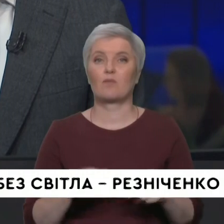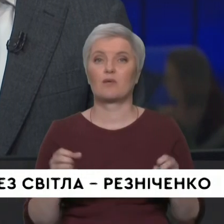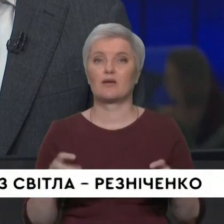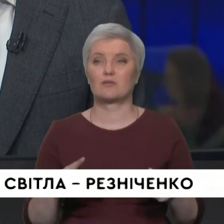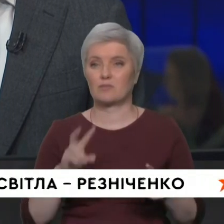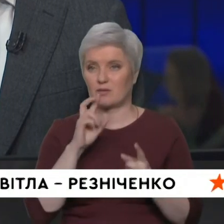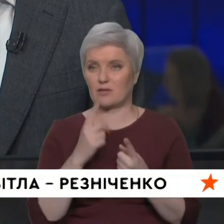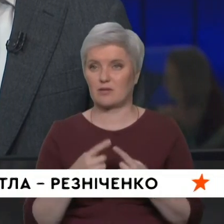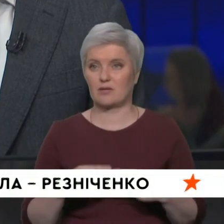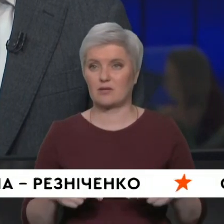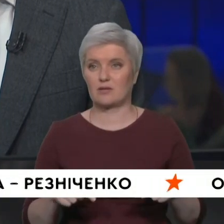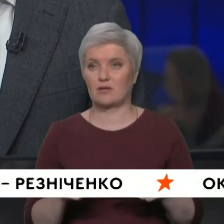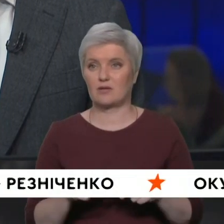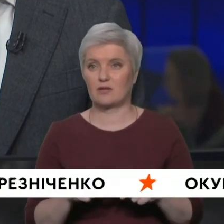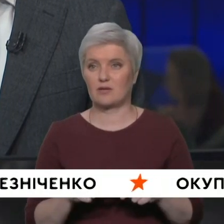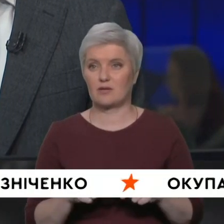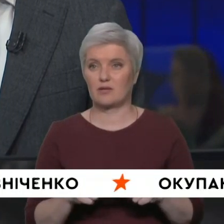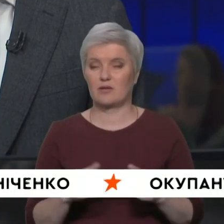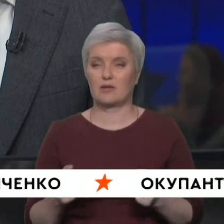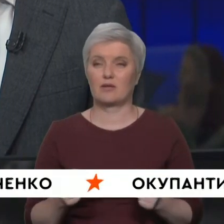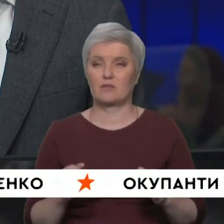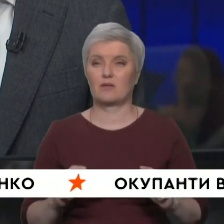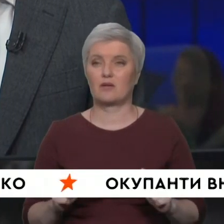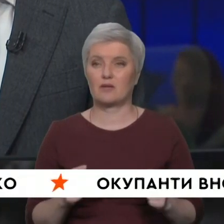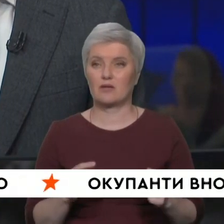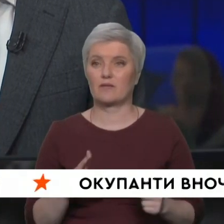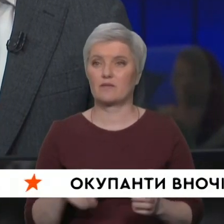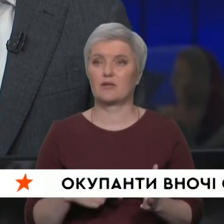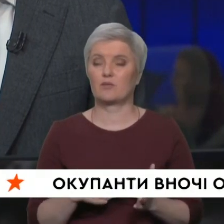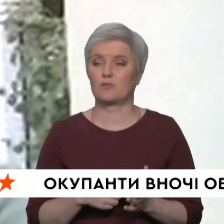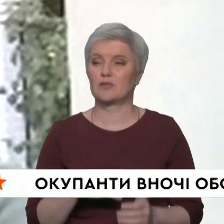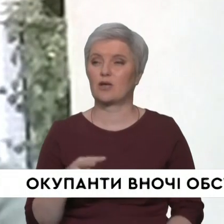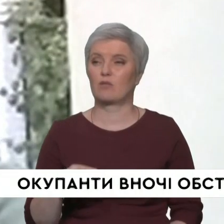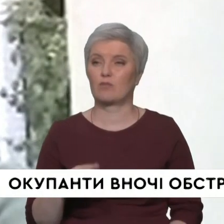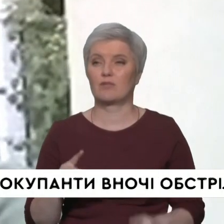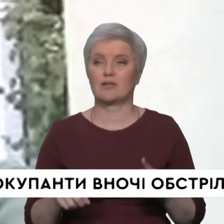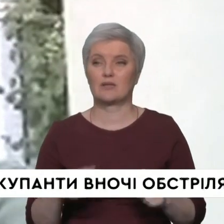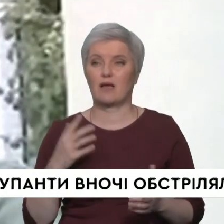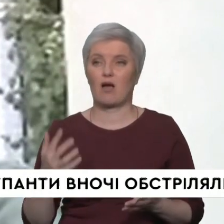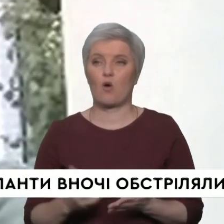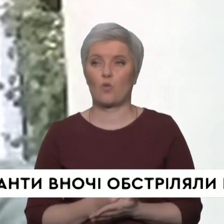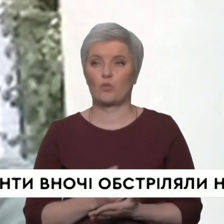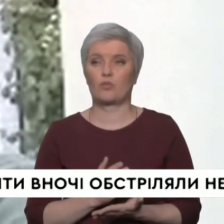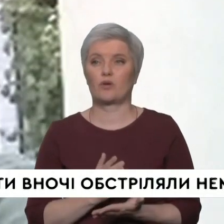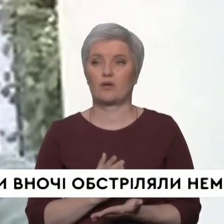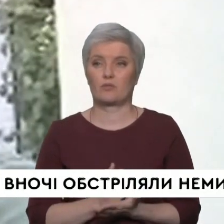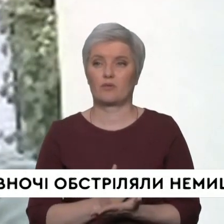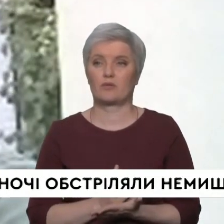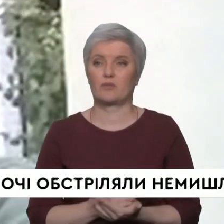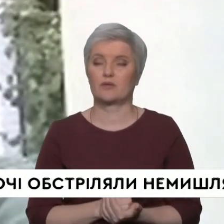вже почала затриманих в місті Миколаєві. Так, деякі успіхи мають